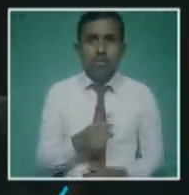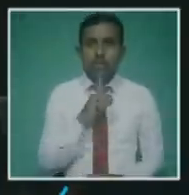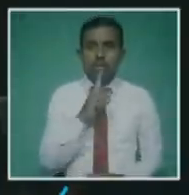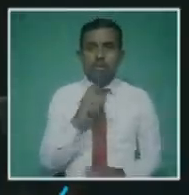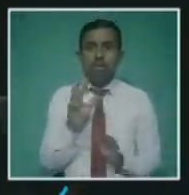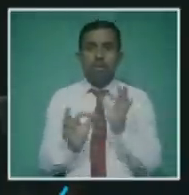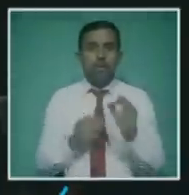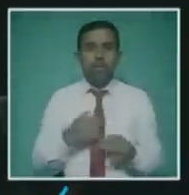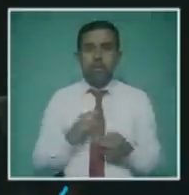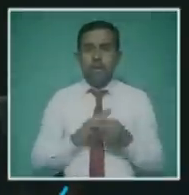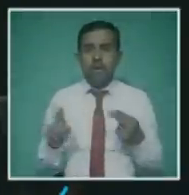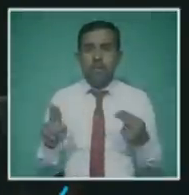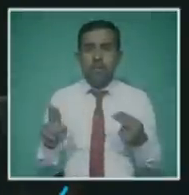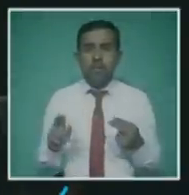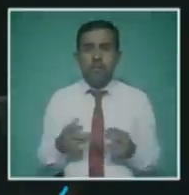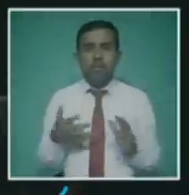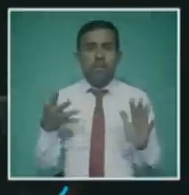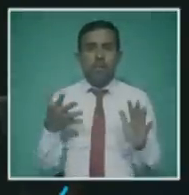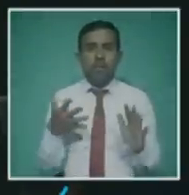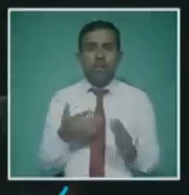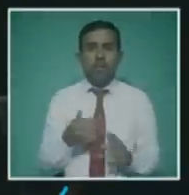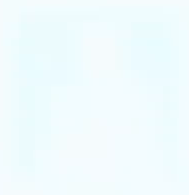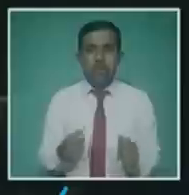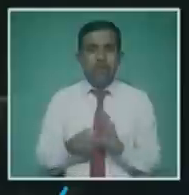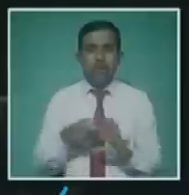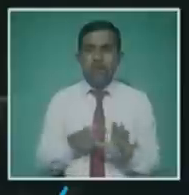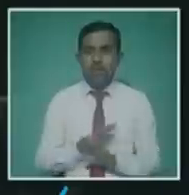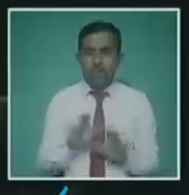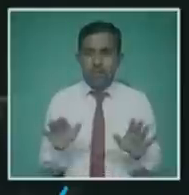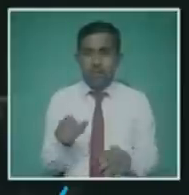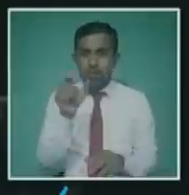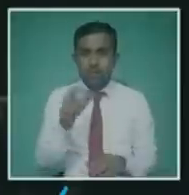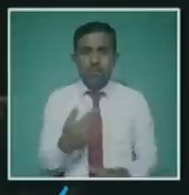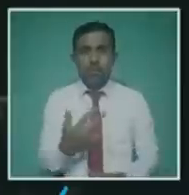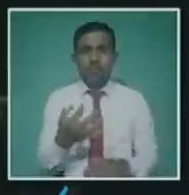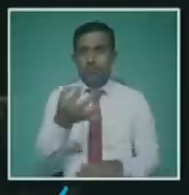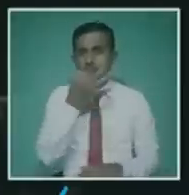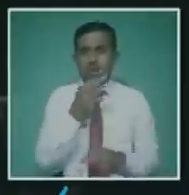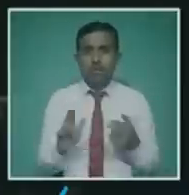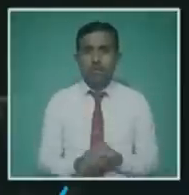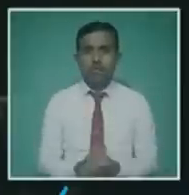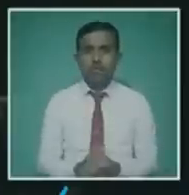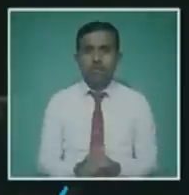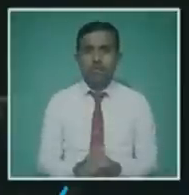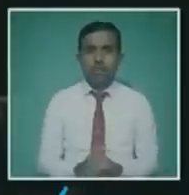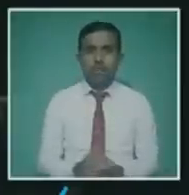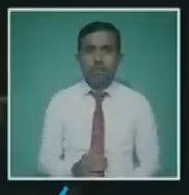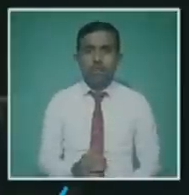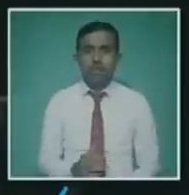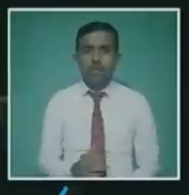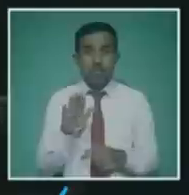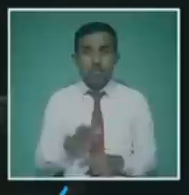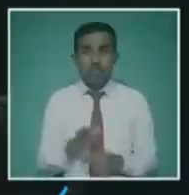කියන්න එපා අපිට මොකද හේතුව කඩා කප්පල් කරන්න කිසි වෙලාවක අපි අපේ උත්සාහයක් නැහැ ඒක ඔබතුමා මට චෝදනා කරන්න එන්න එපා වෙන කාට හරි ඔක චෝදනාව කරන්න හැබැයි ඒක